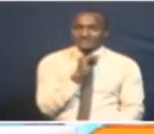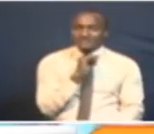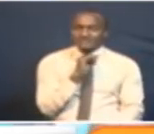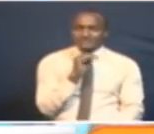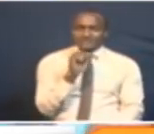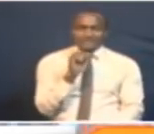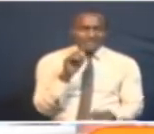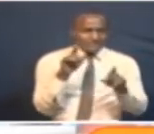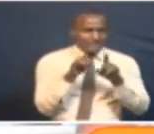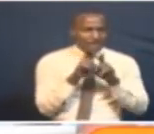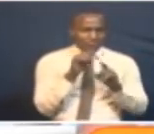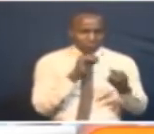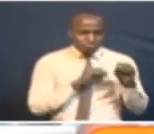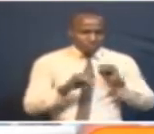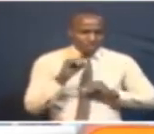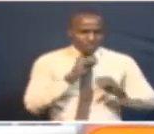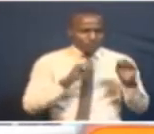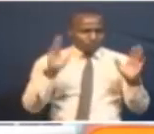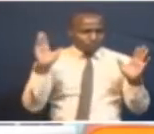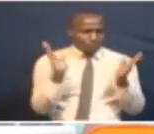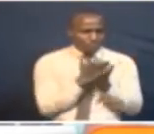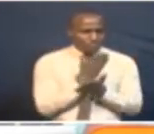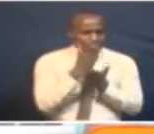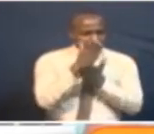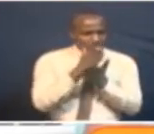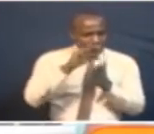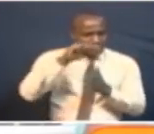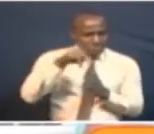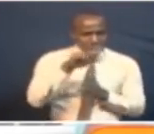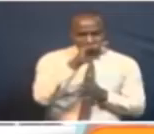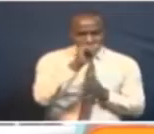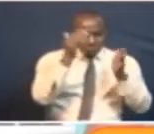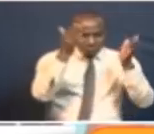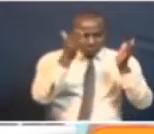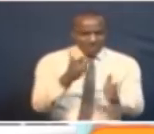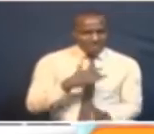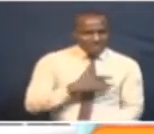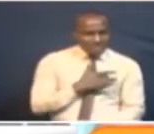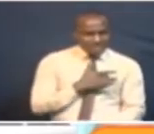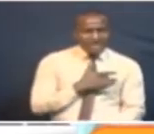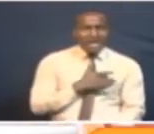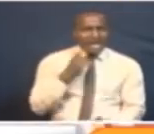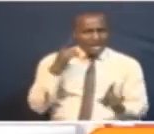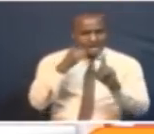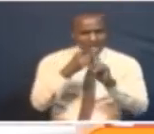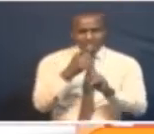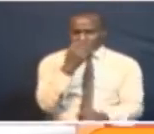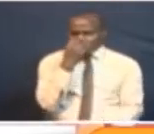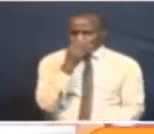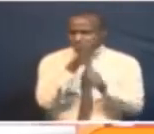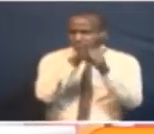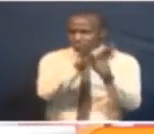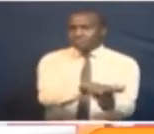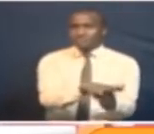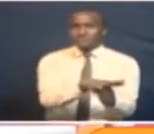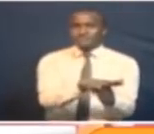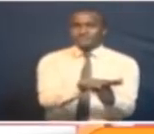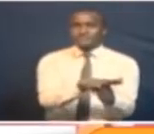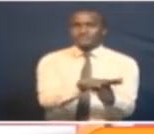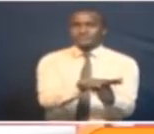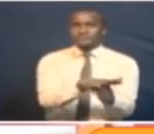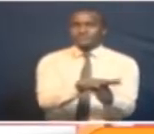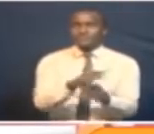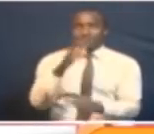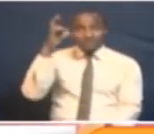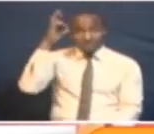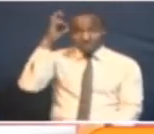ya ufisadi, ambayo baadhi ya wabunge kutoka bonde la ufa wamekuwa na tetesi zao. Sisi hatutakubali shetani aingie